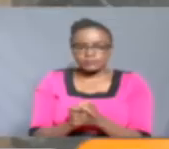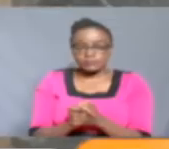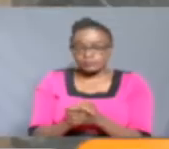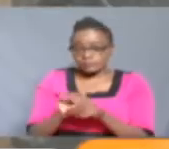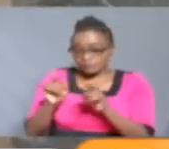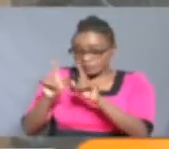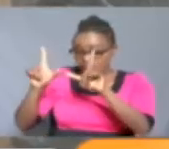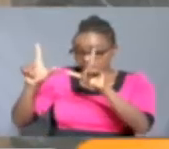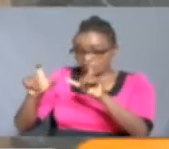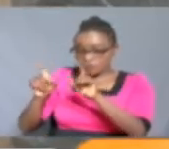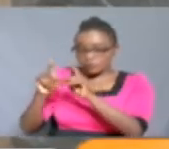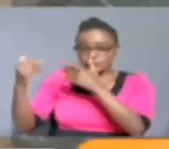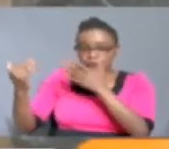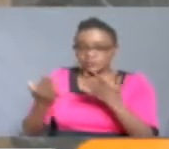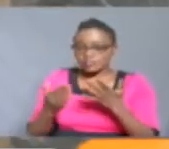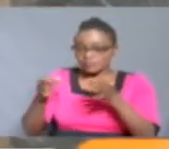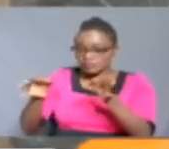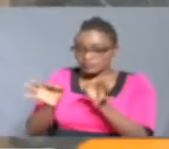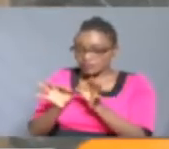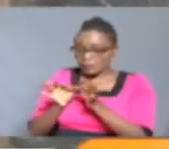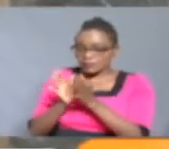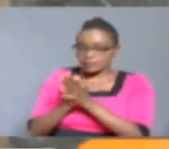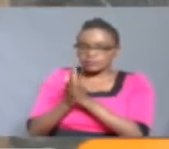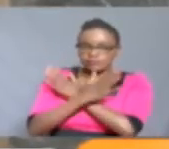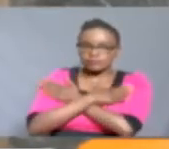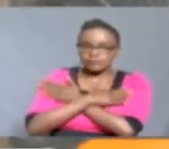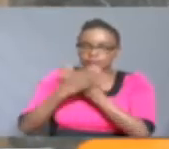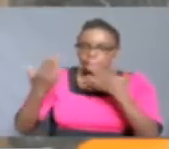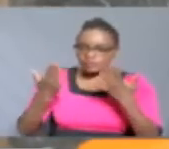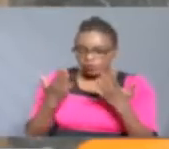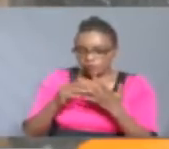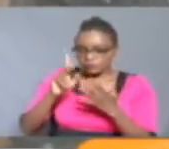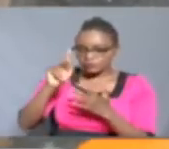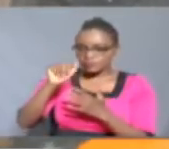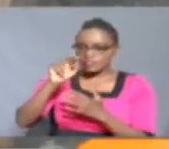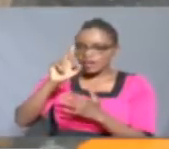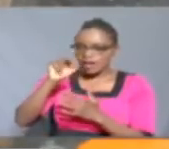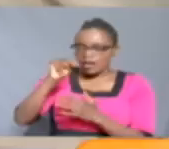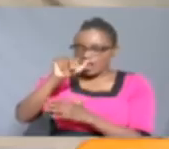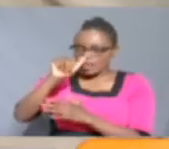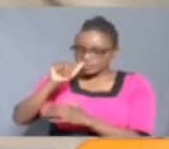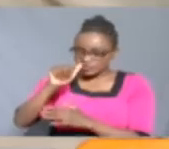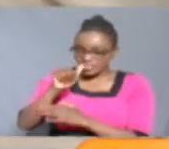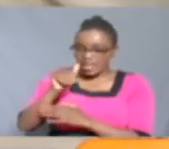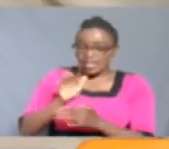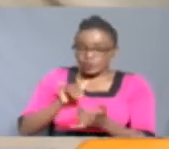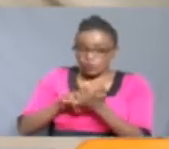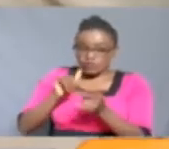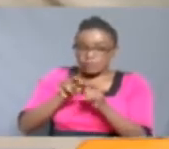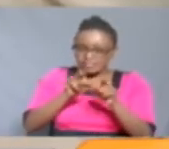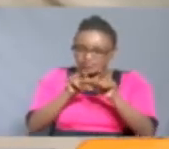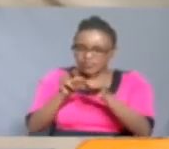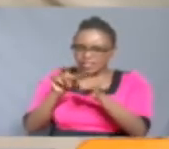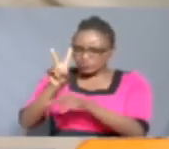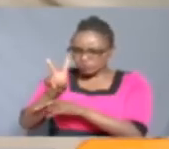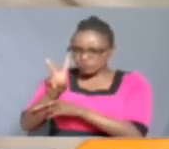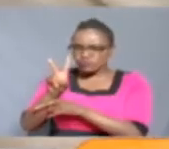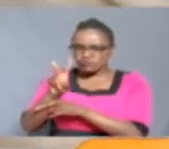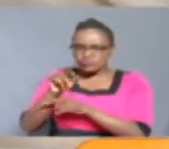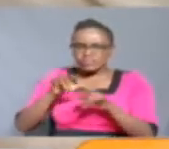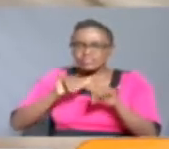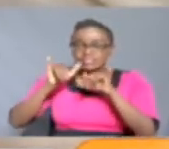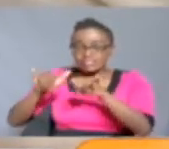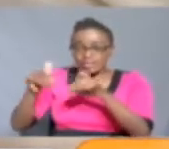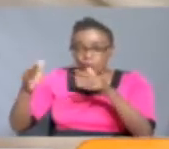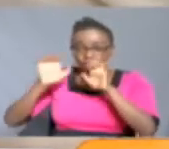Ndio picha inayowakaribisha jamaa na marafiki nyumbani kwa Quinto Karanja na mkewe. Japo mzee Karanja na jamaa zake wawili wako nchini